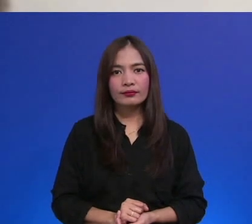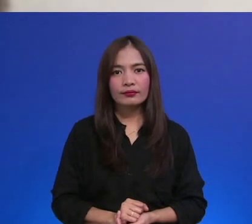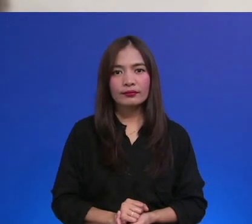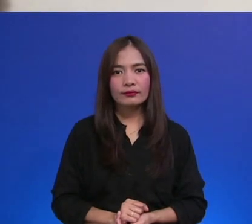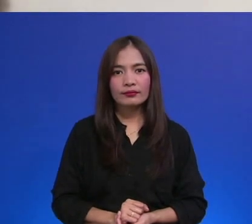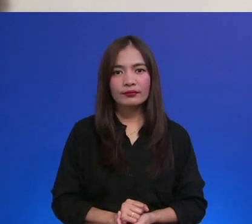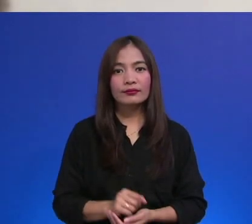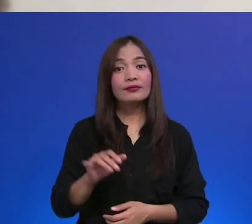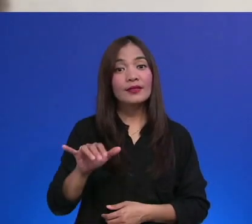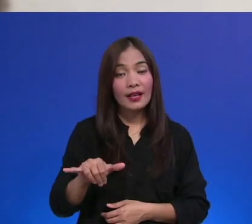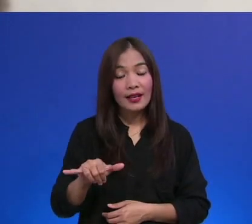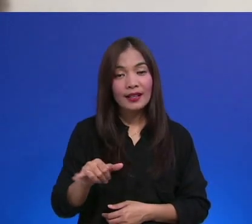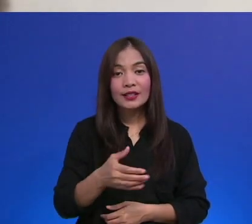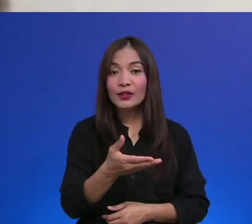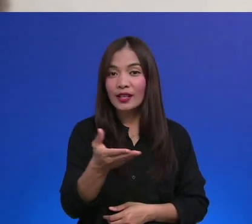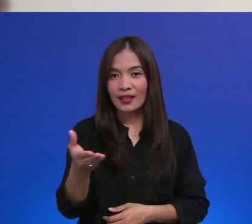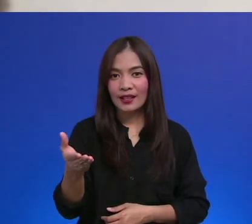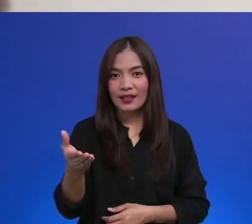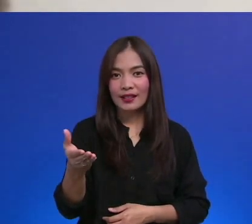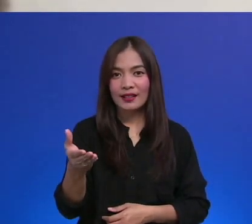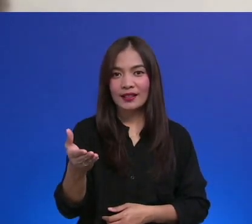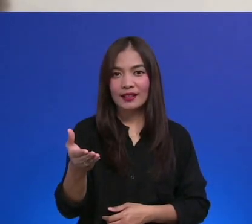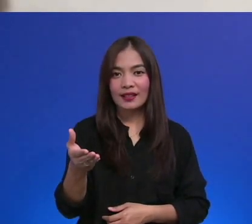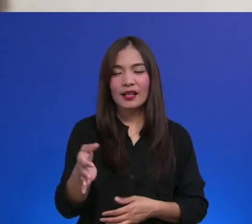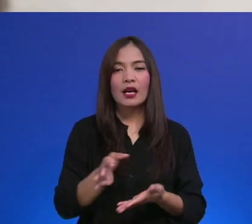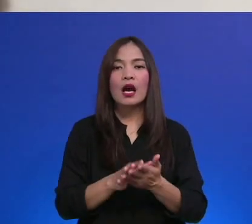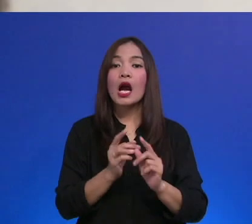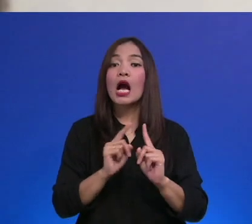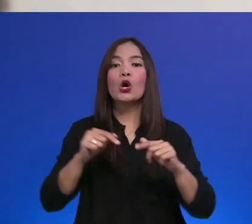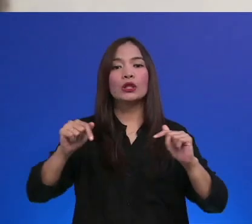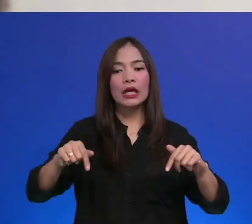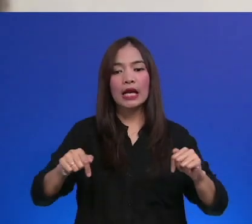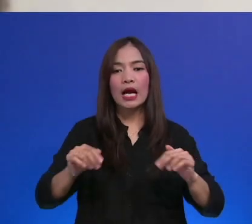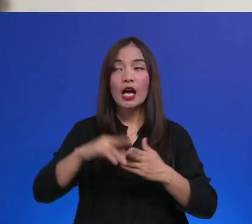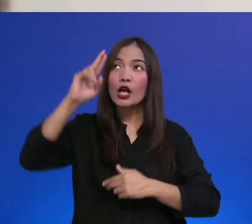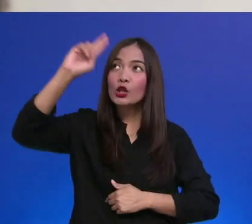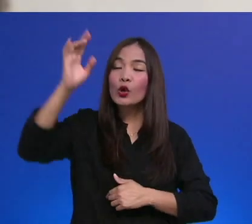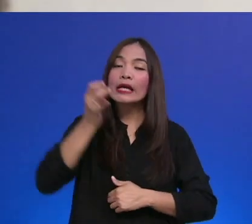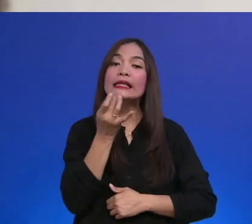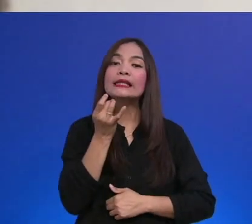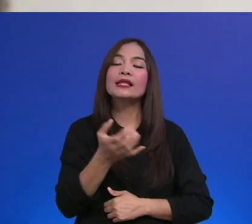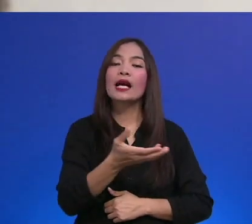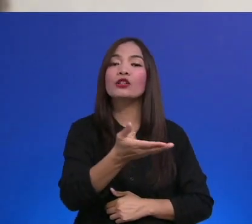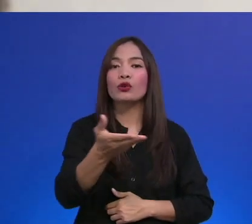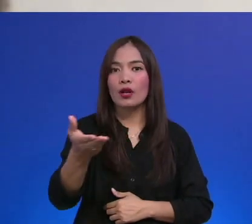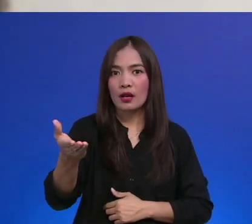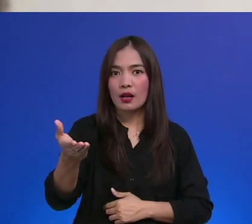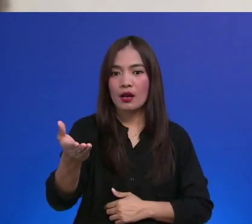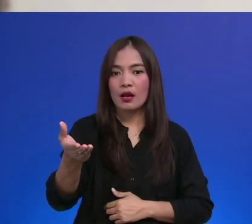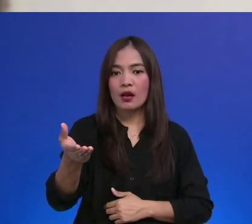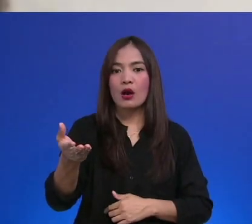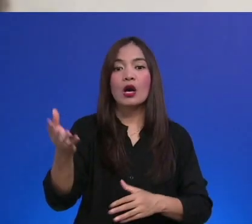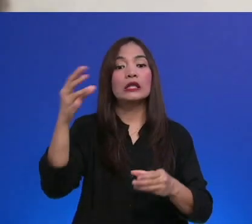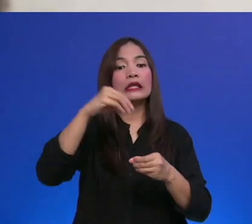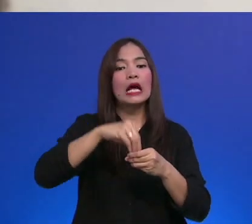jadi saudara-saudara kalau sekarang diizinkan Tuhan ada di dalam